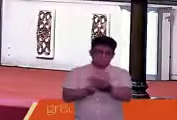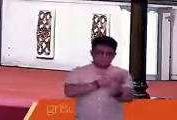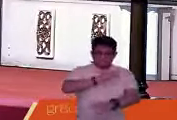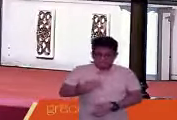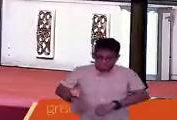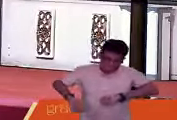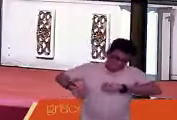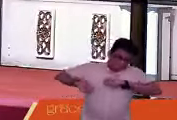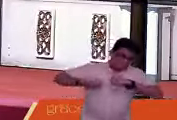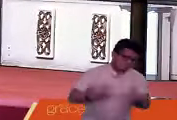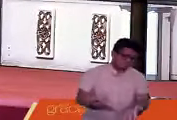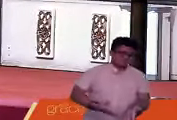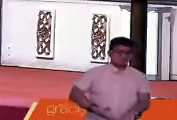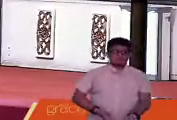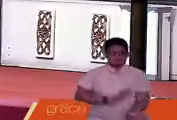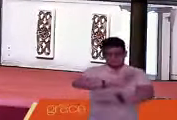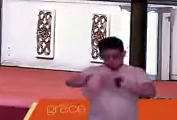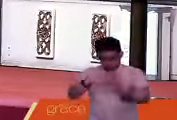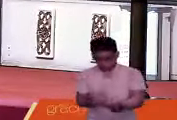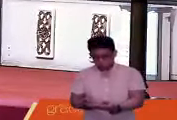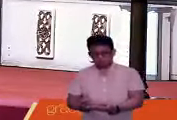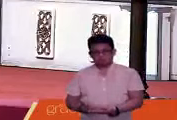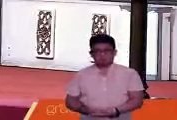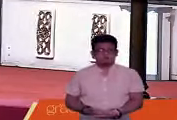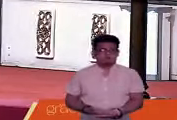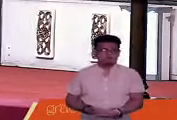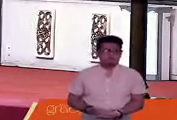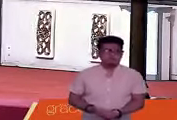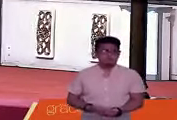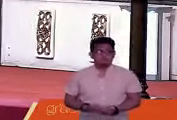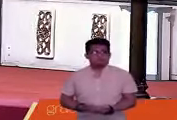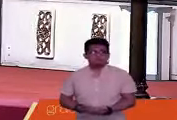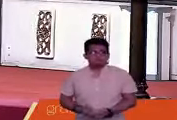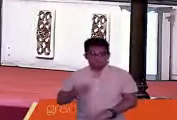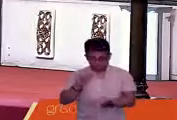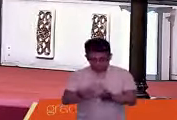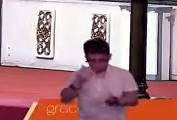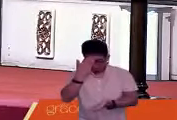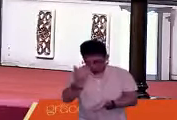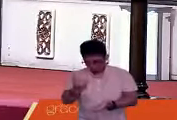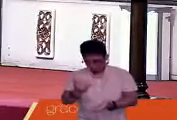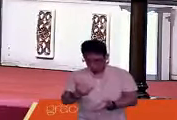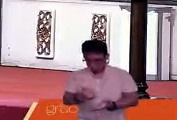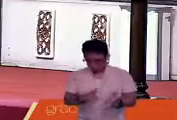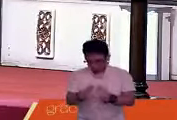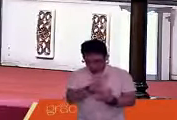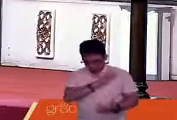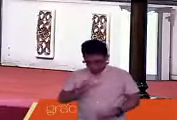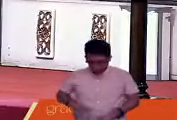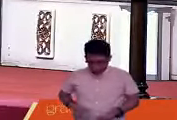He give to us everything. Mabita na mo yung tanga, Jesus is